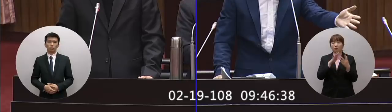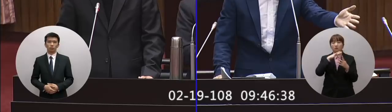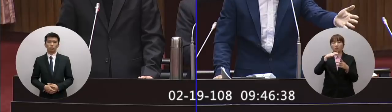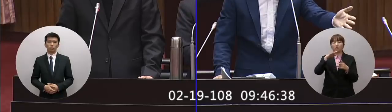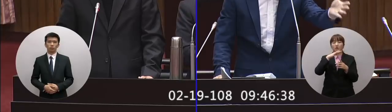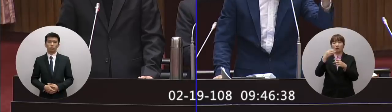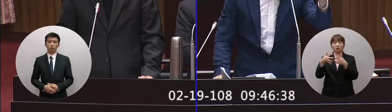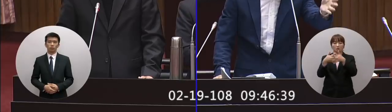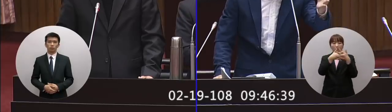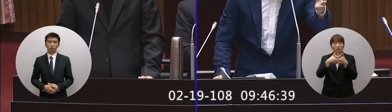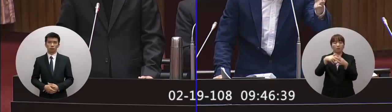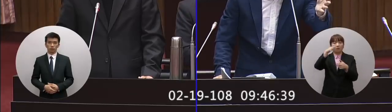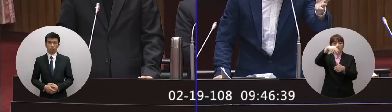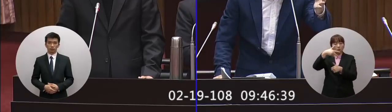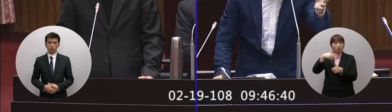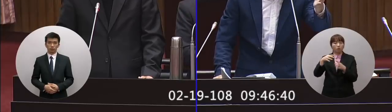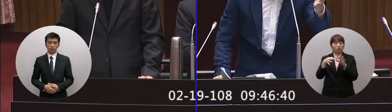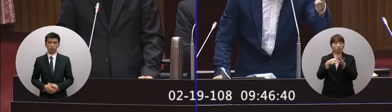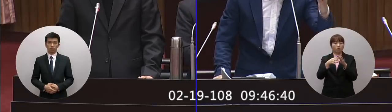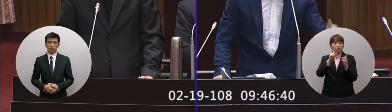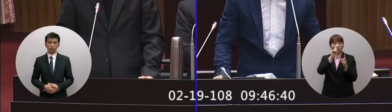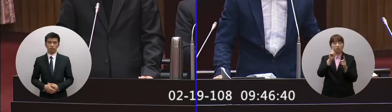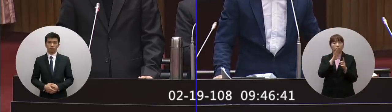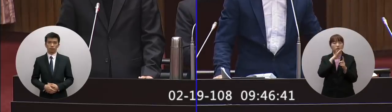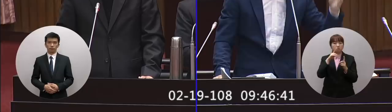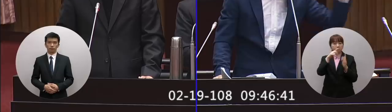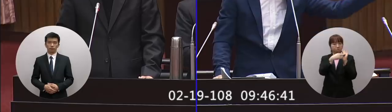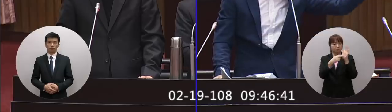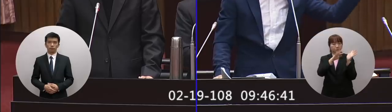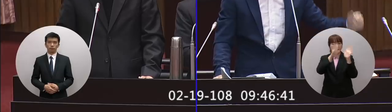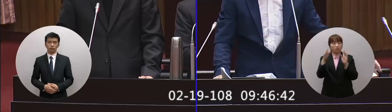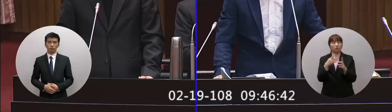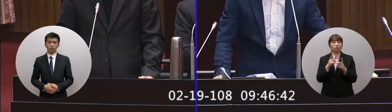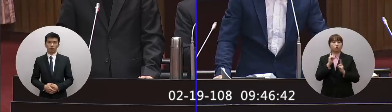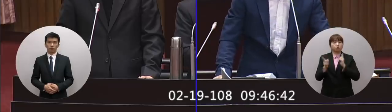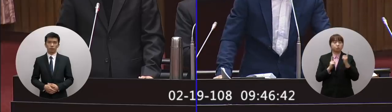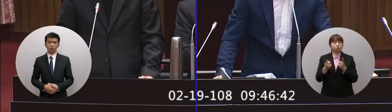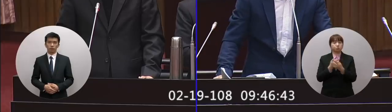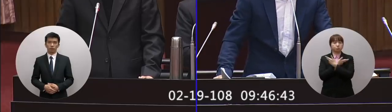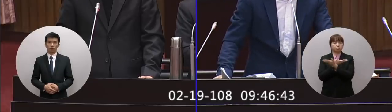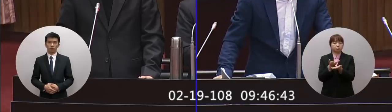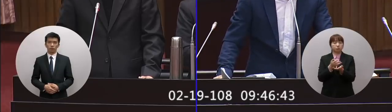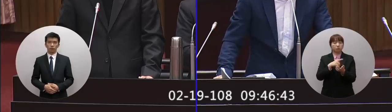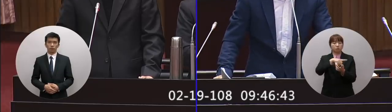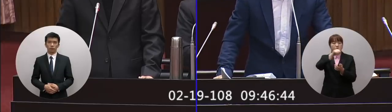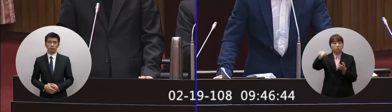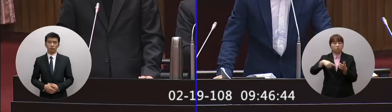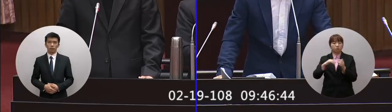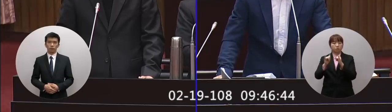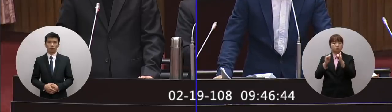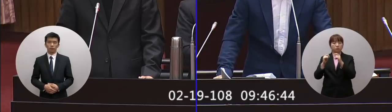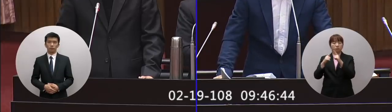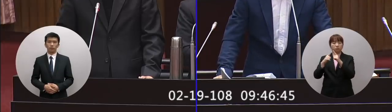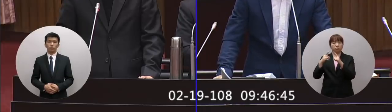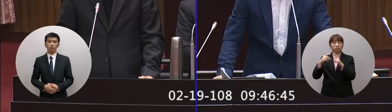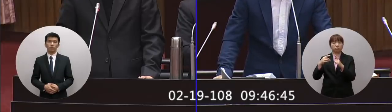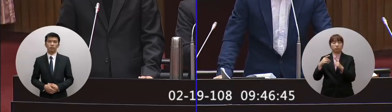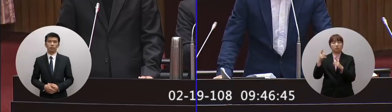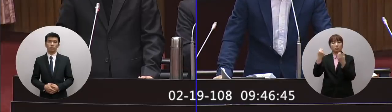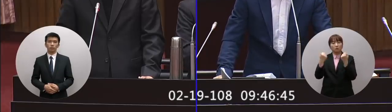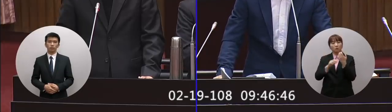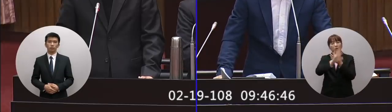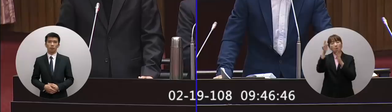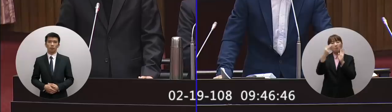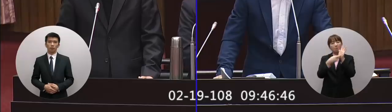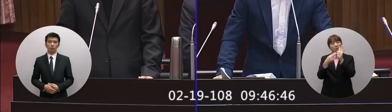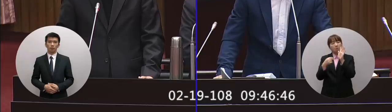方的关系是什么？都是这样，部长这样的一个说法，放任其他民选的政治人物在外面这